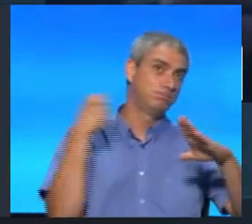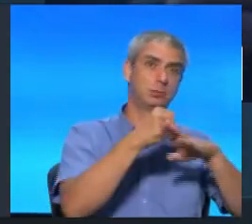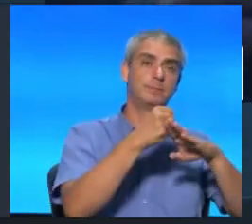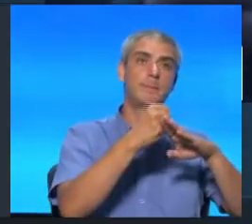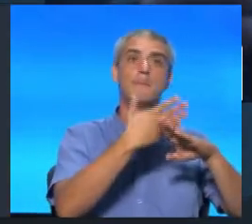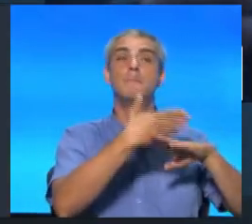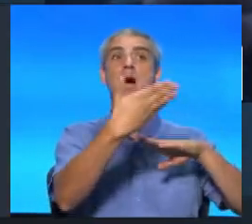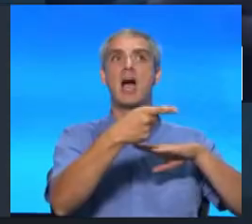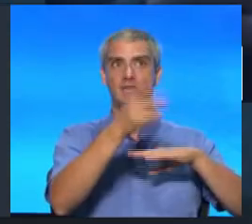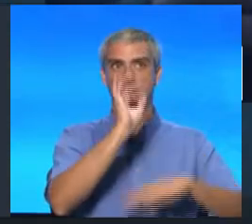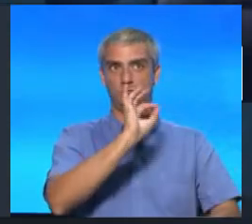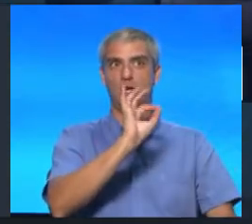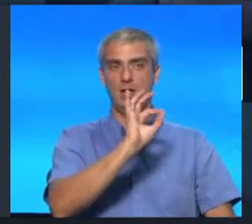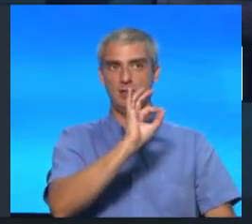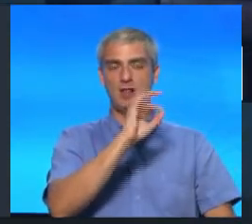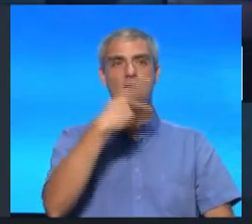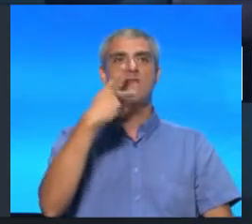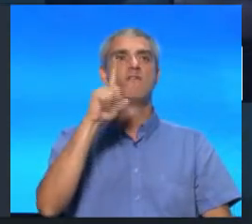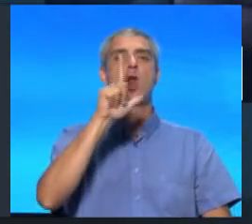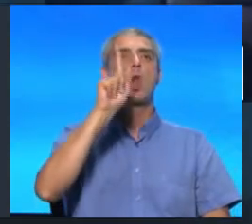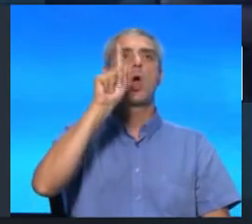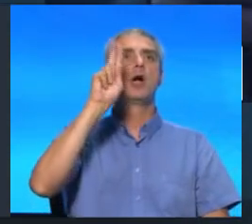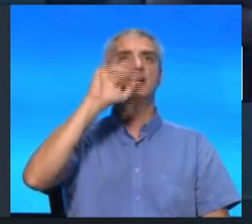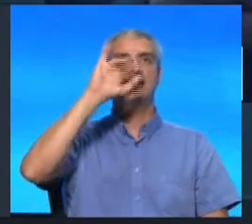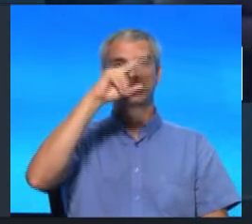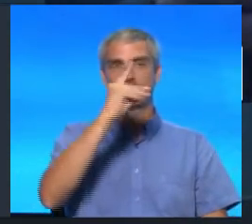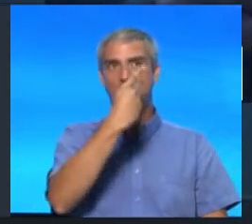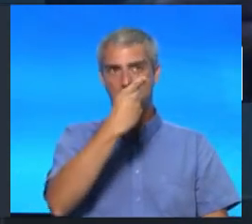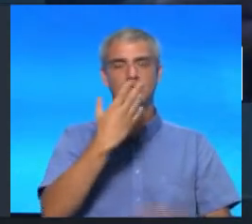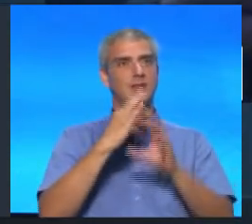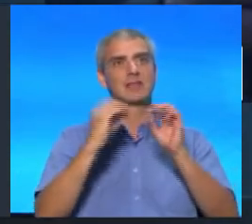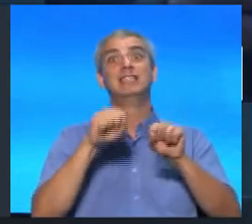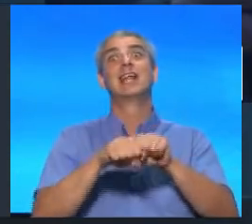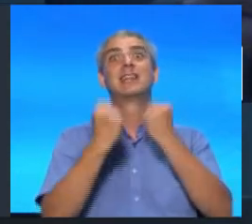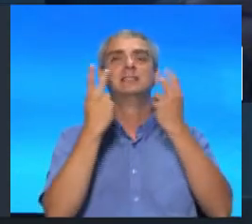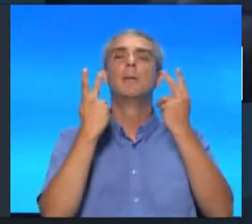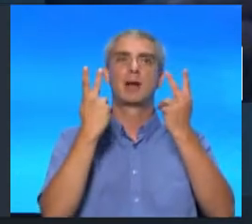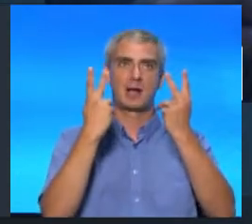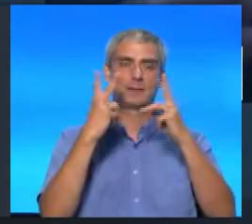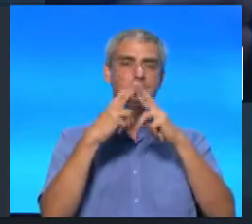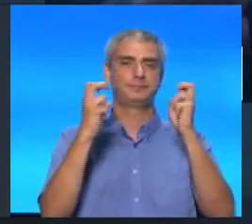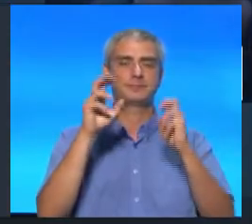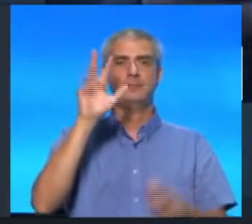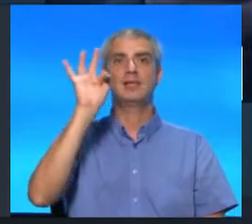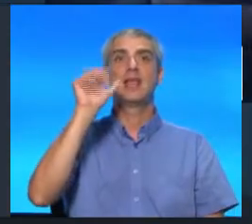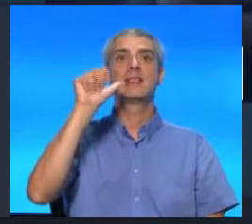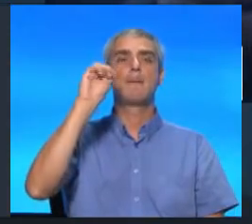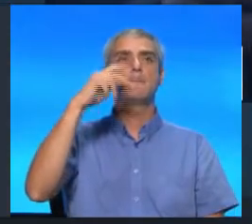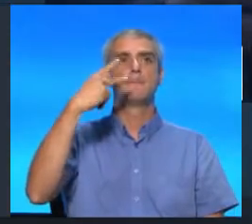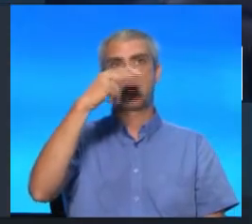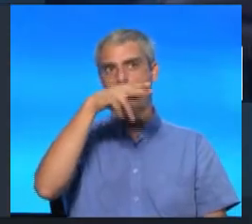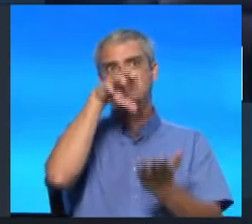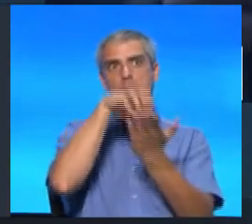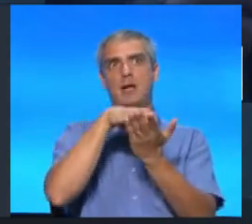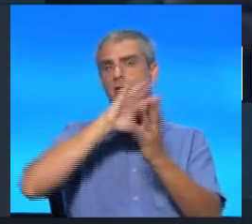המערבי של פלורידה ותתחיל לגרום לנזקים בעיקר בעיר טמפה, שהיא כרגע המוקד שאליו